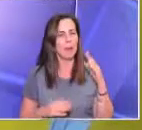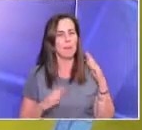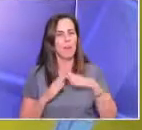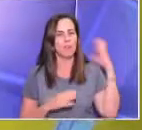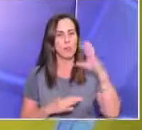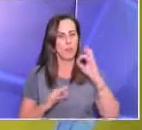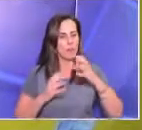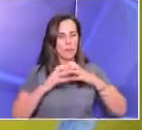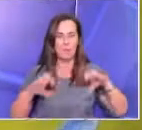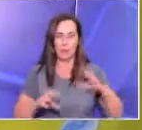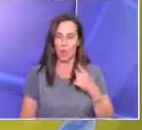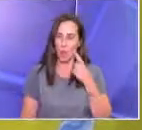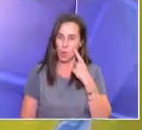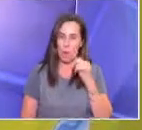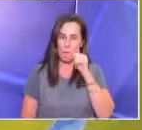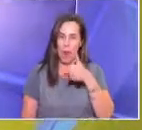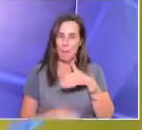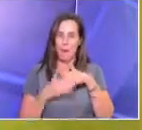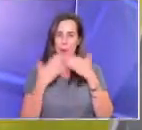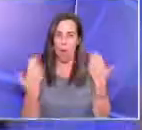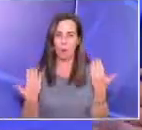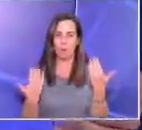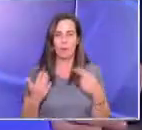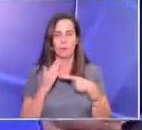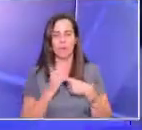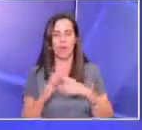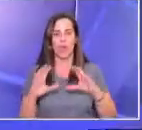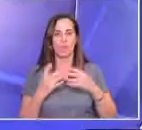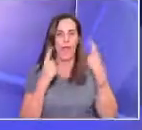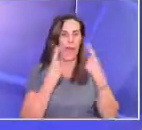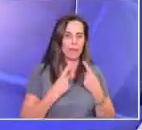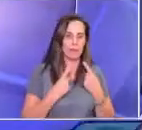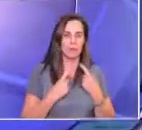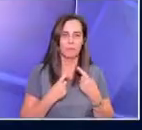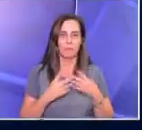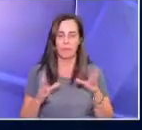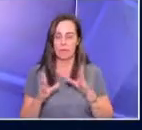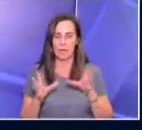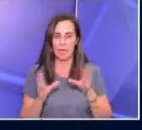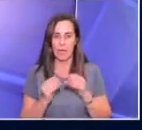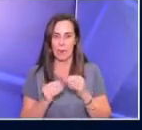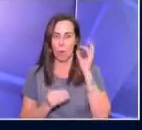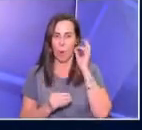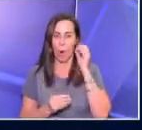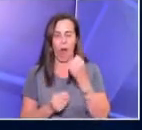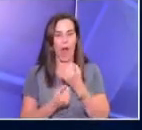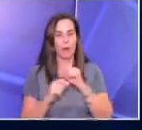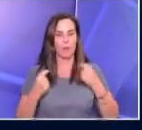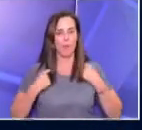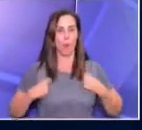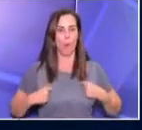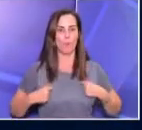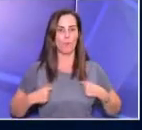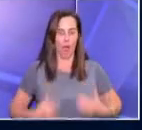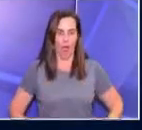שעיר ממש מפוצלת. את רואה מחר בבוקר, למשל, קבוצה של חרדים הולכים ליד חילונית עם גופייה ומכנס קצר,